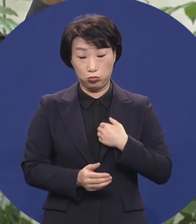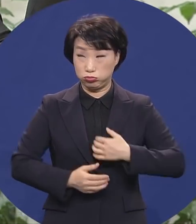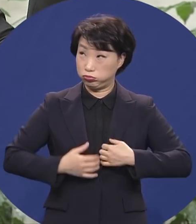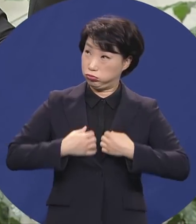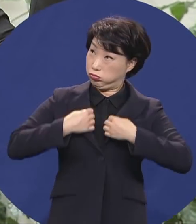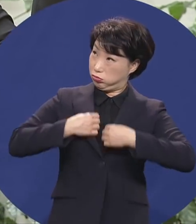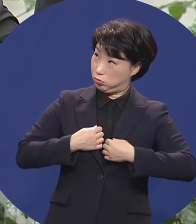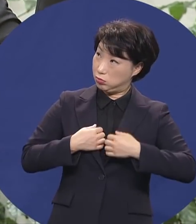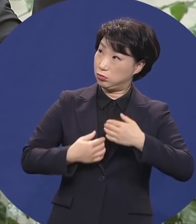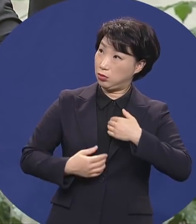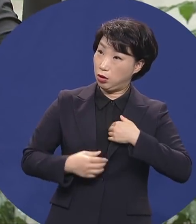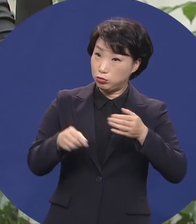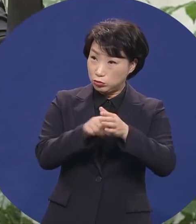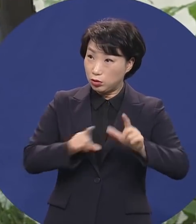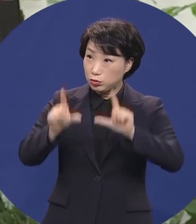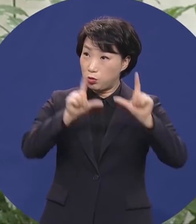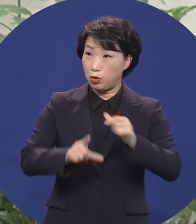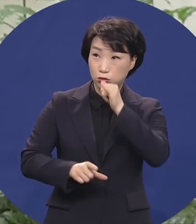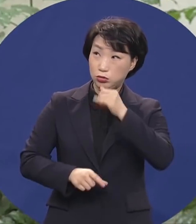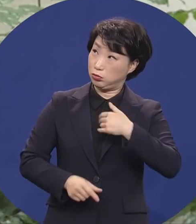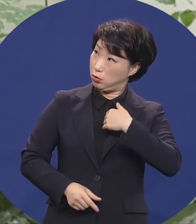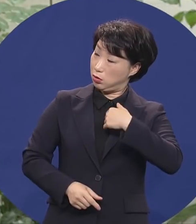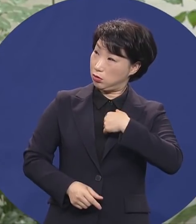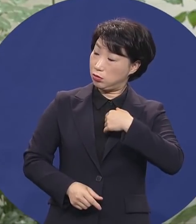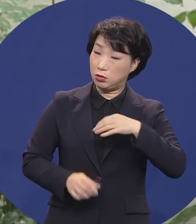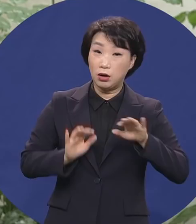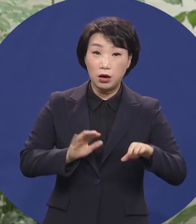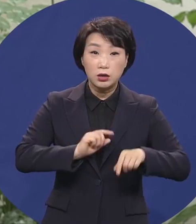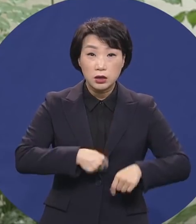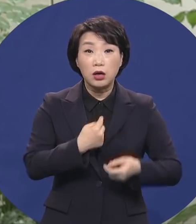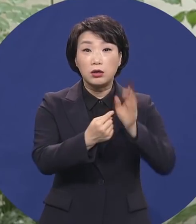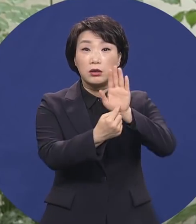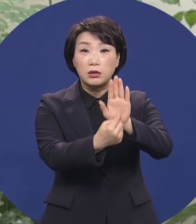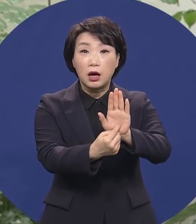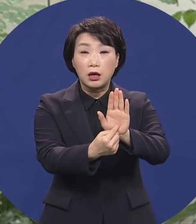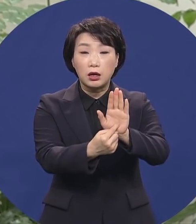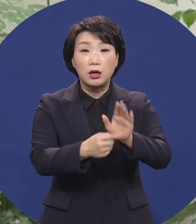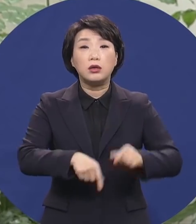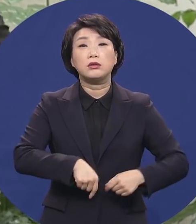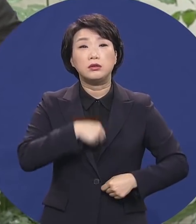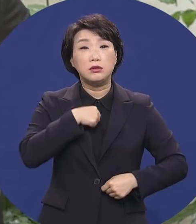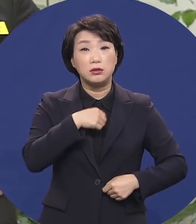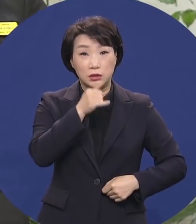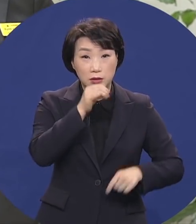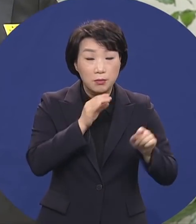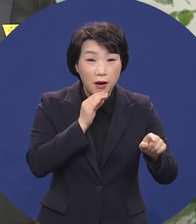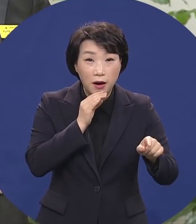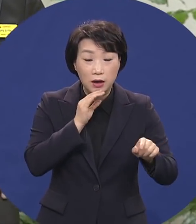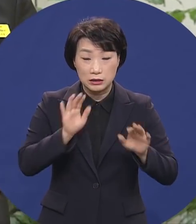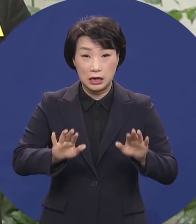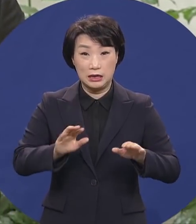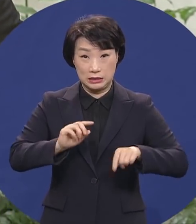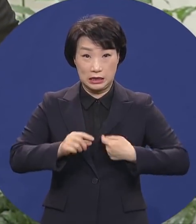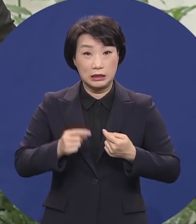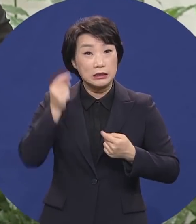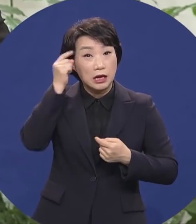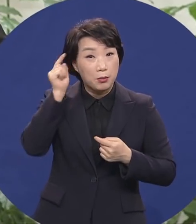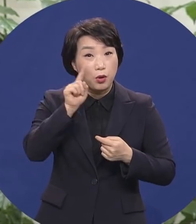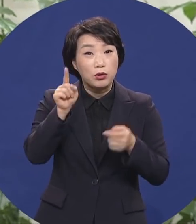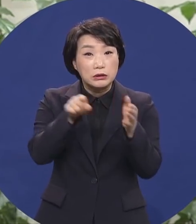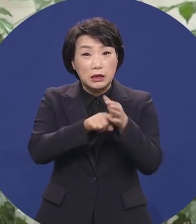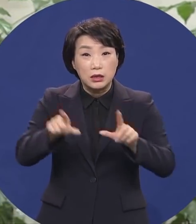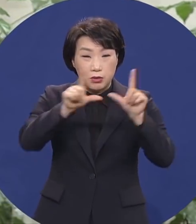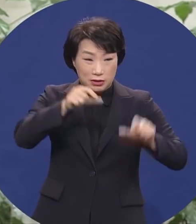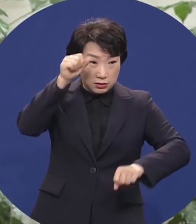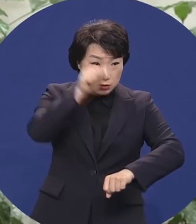이래봬도 이만큼 신앙생활 했잖아. 자기를 드러내는 의. 자기는 굉장히 신앙생활을